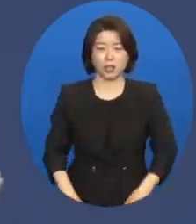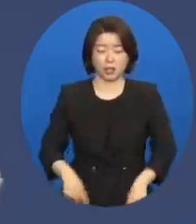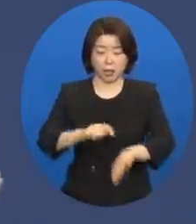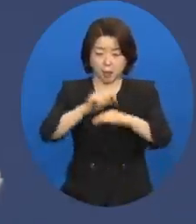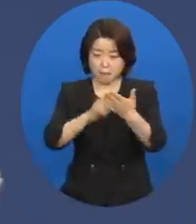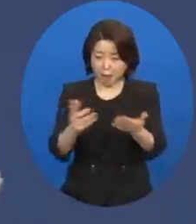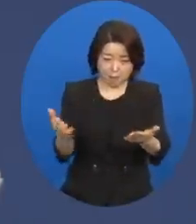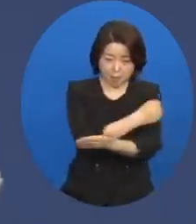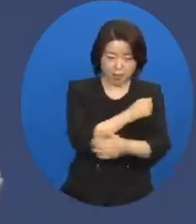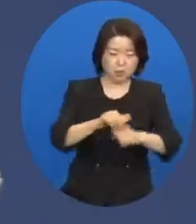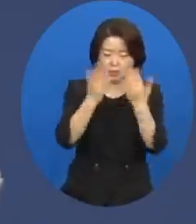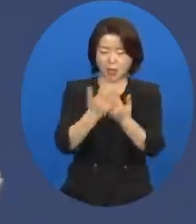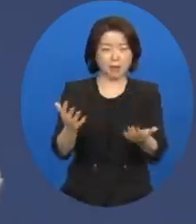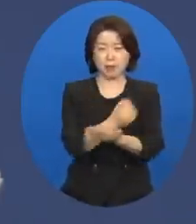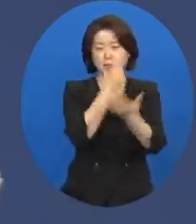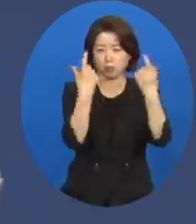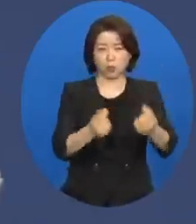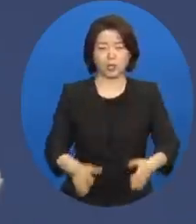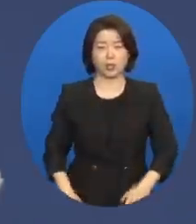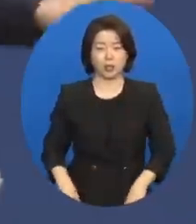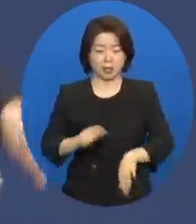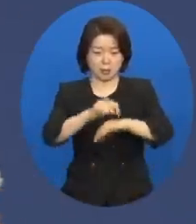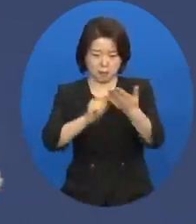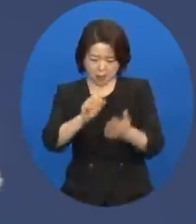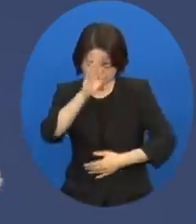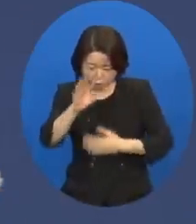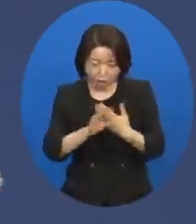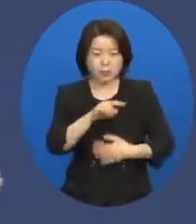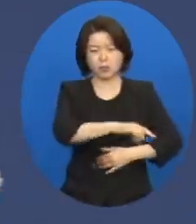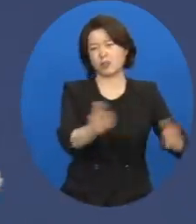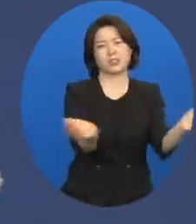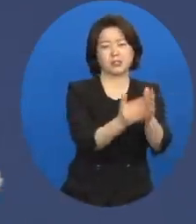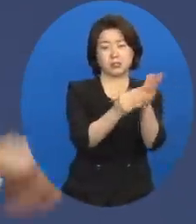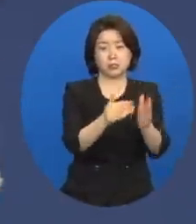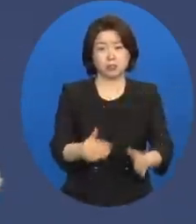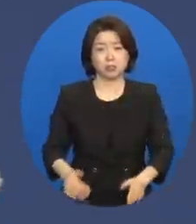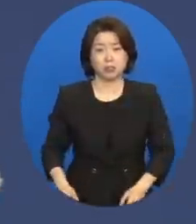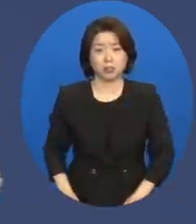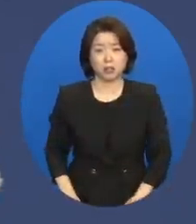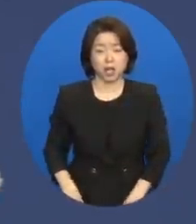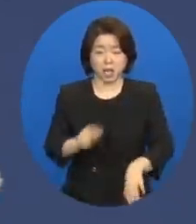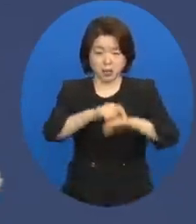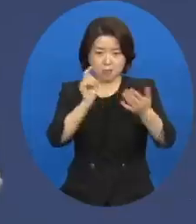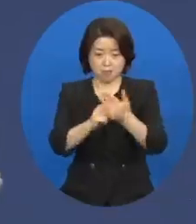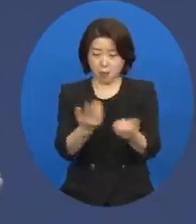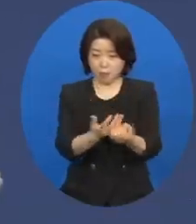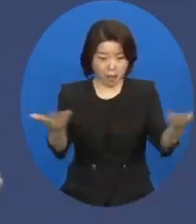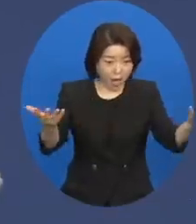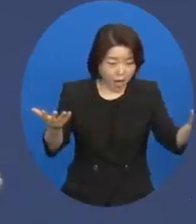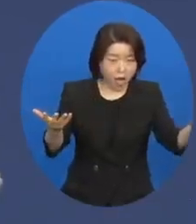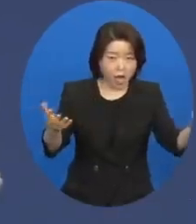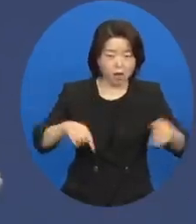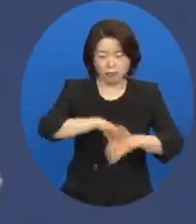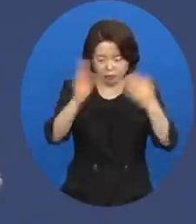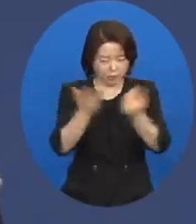거야. 마음 병들면 너는 끝장이야. 마음 떠나면 다 떠난 거야.